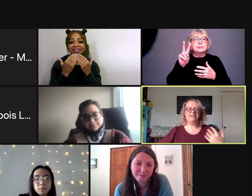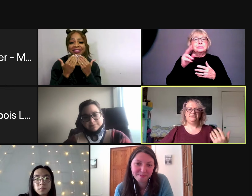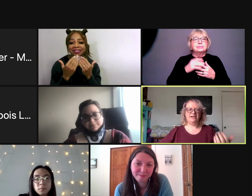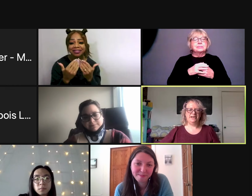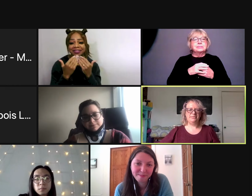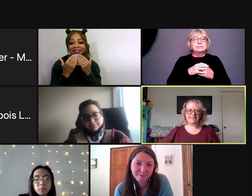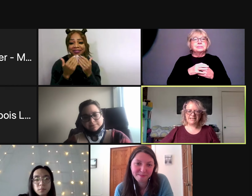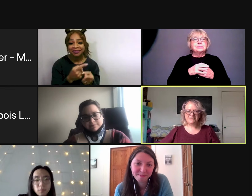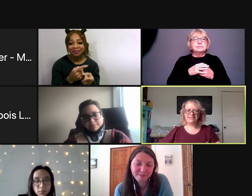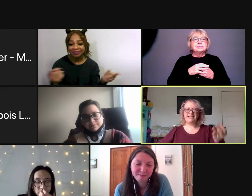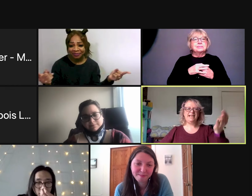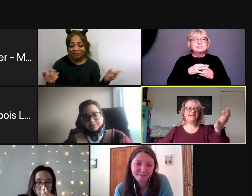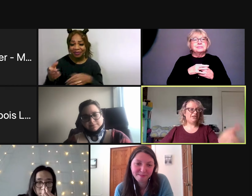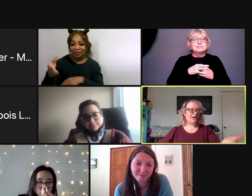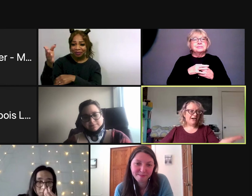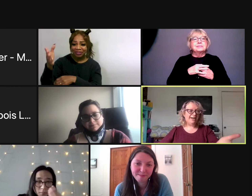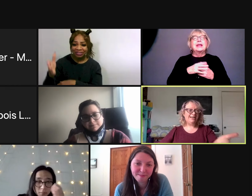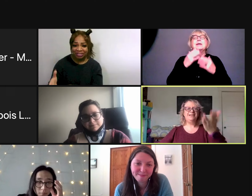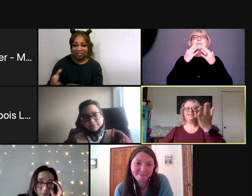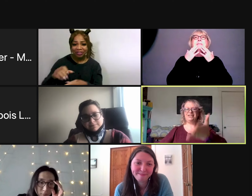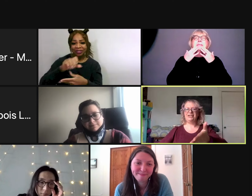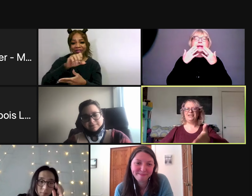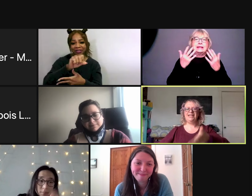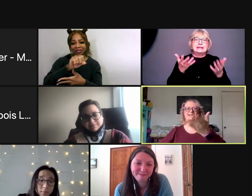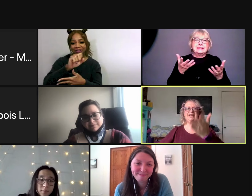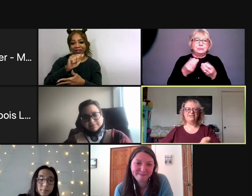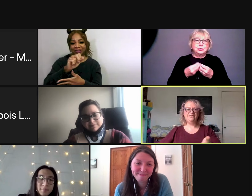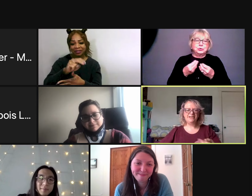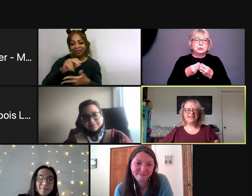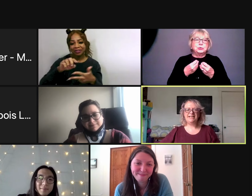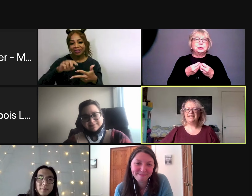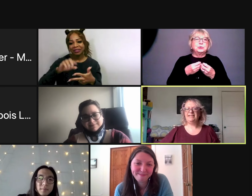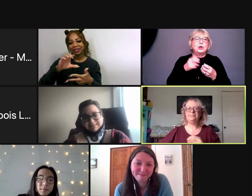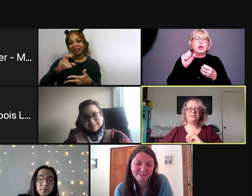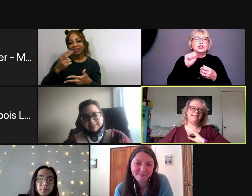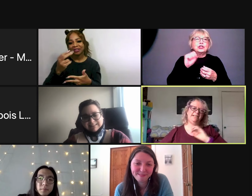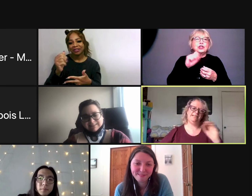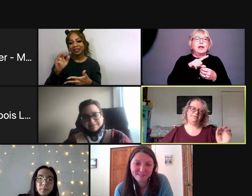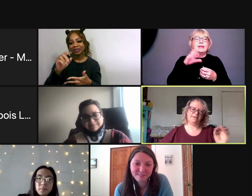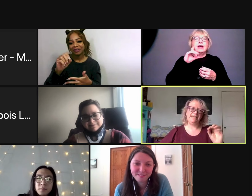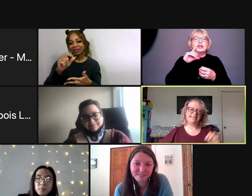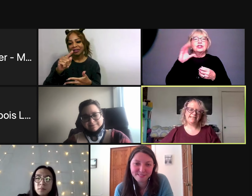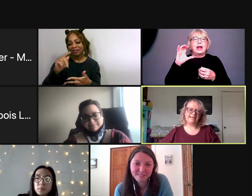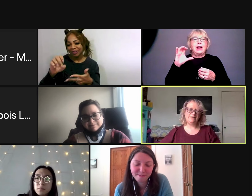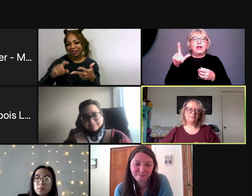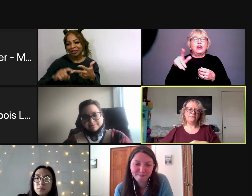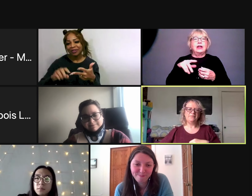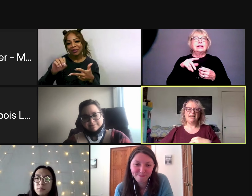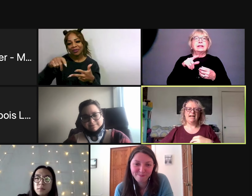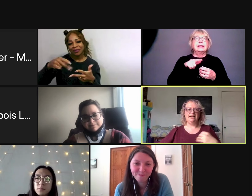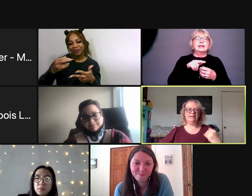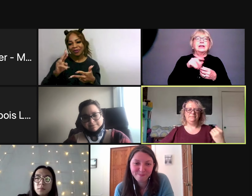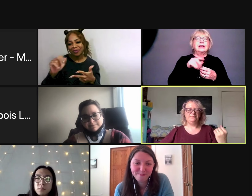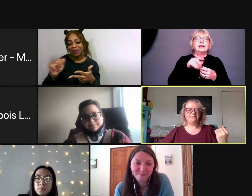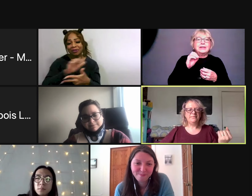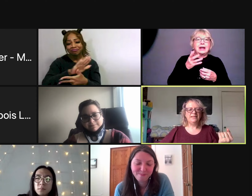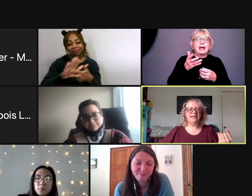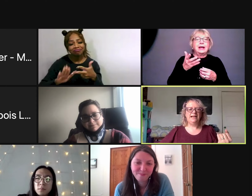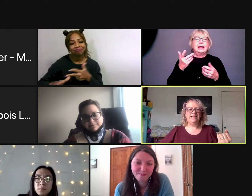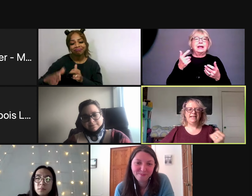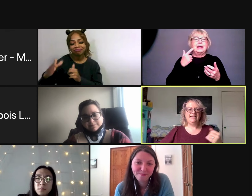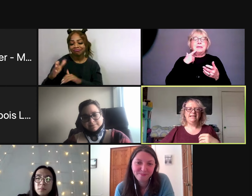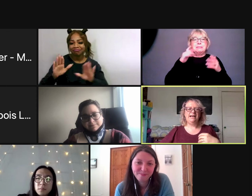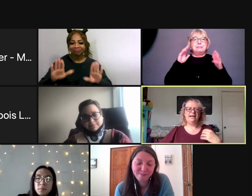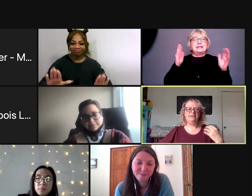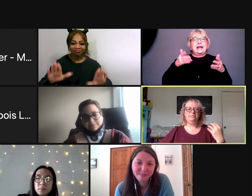je tenais à vous remercier remercier Sean Charlotte et Ophira les présentations ont